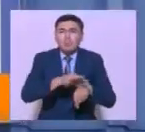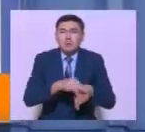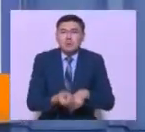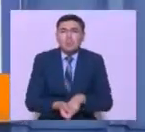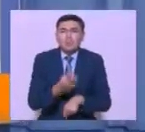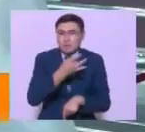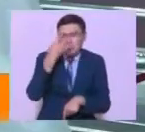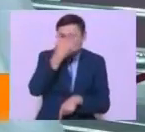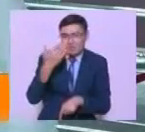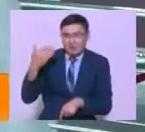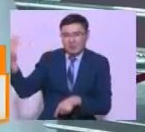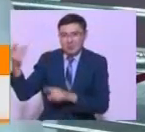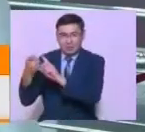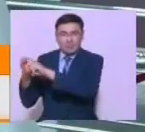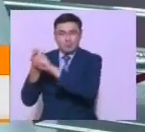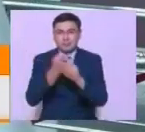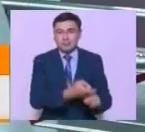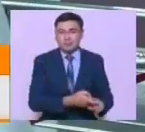еді. Біздердің міндетіміз